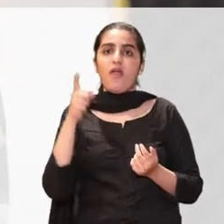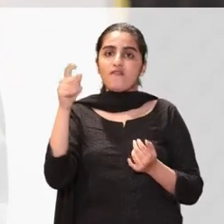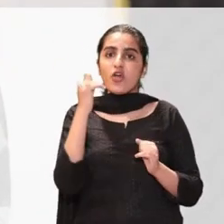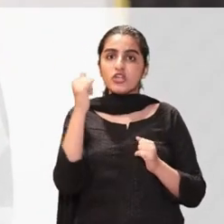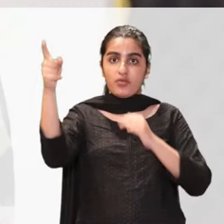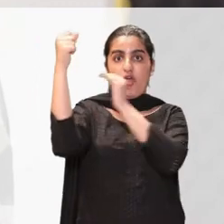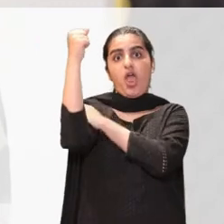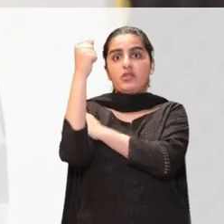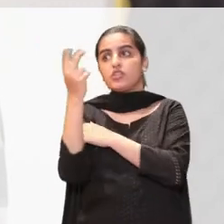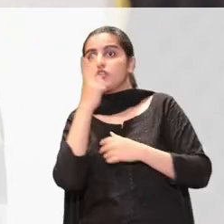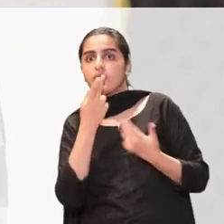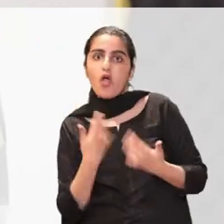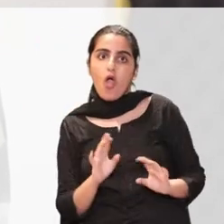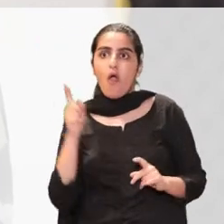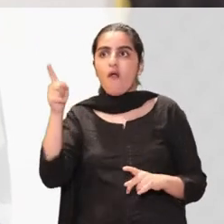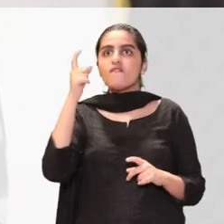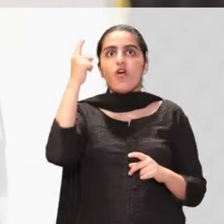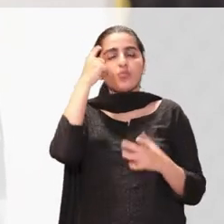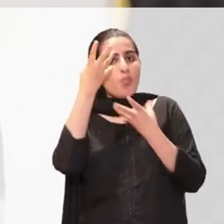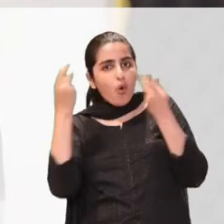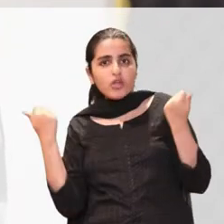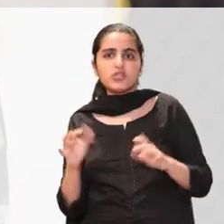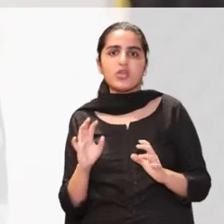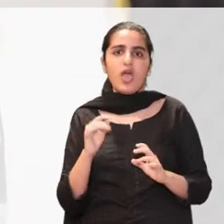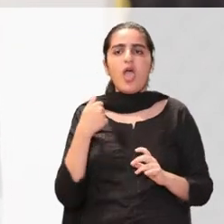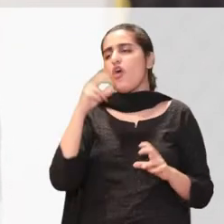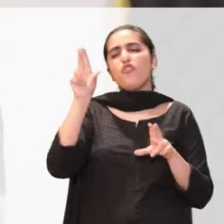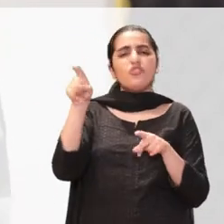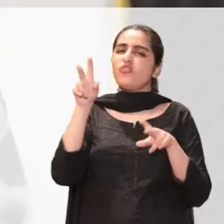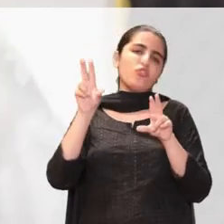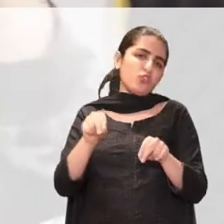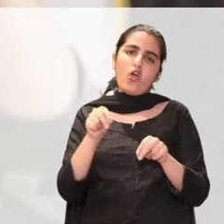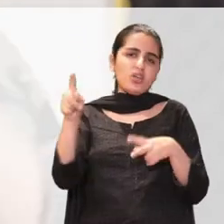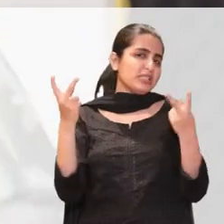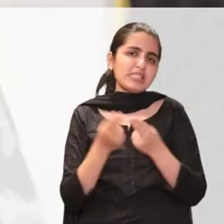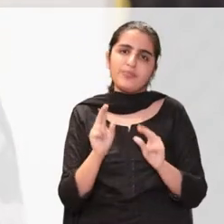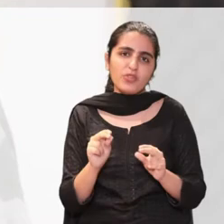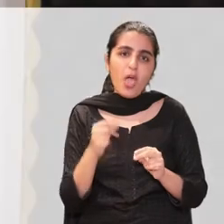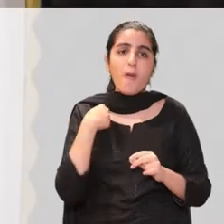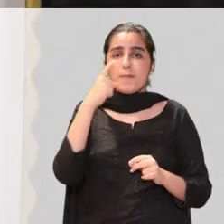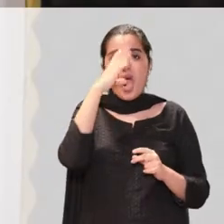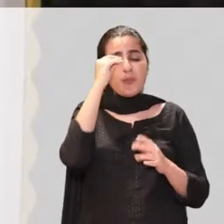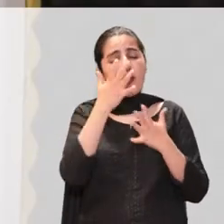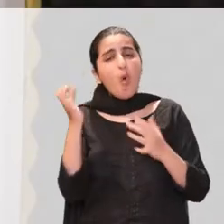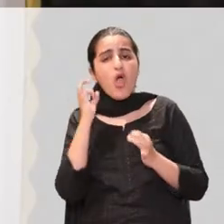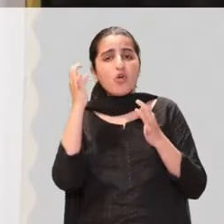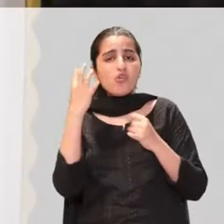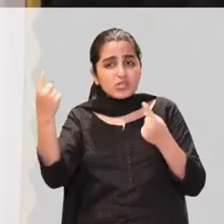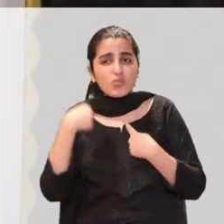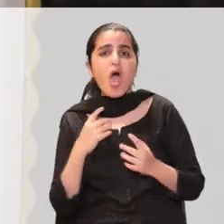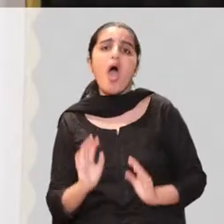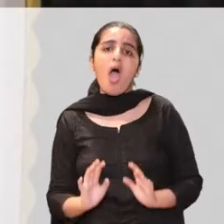में हूं तो अच्छा खाना अथवा फील लाइक इस बंदे ने चाय पी लिया